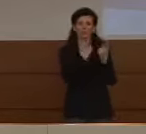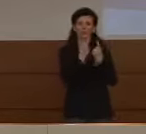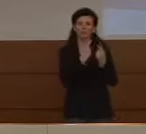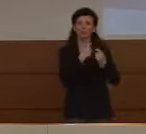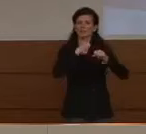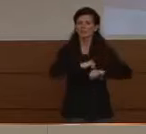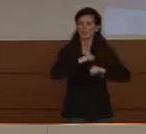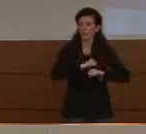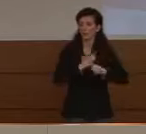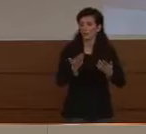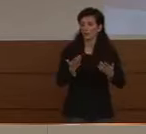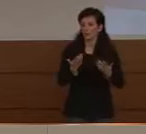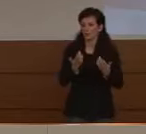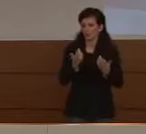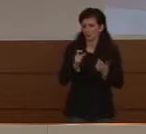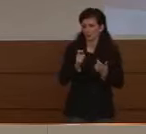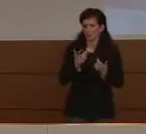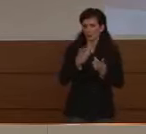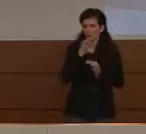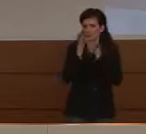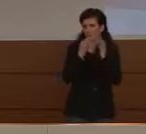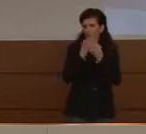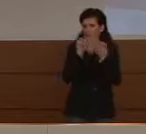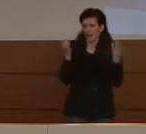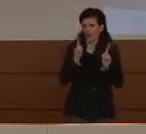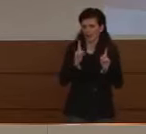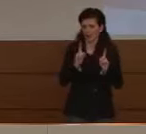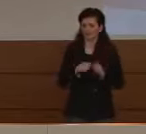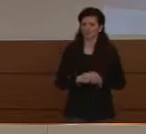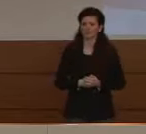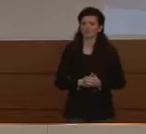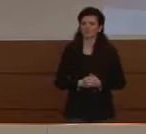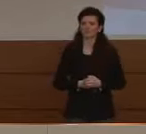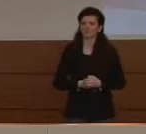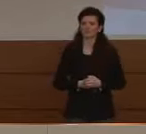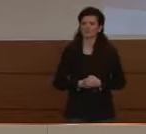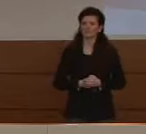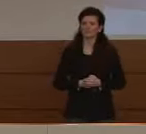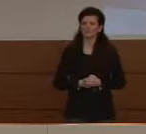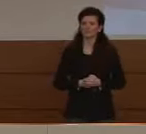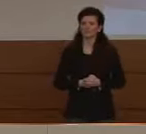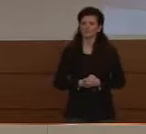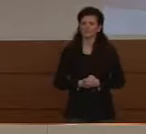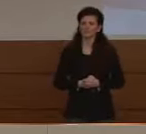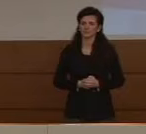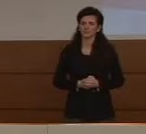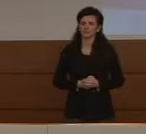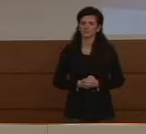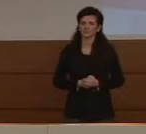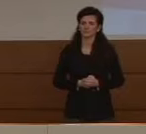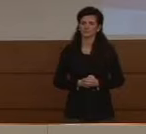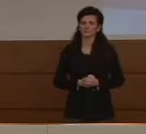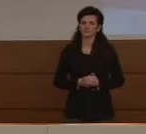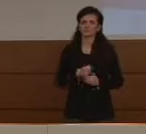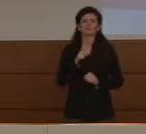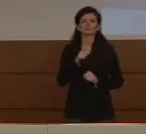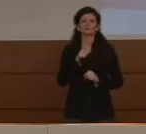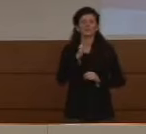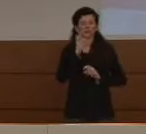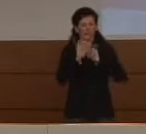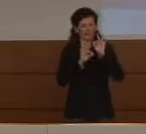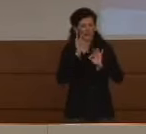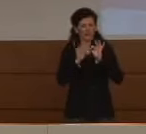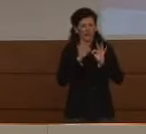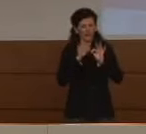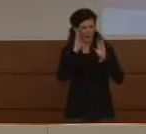un po male allora per quanto riguarda i posti dell'ambiente insieme a voi